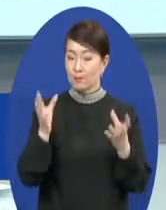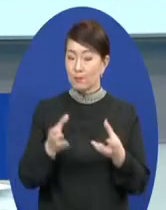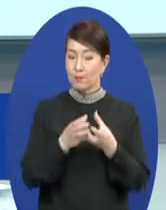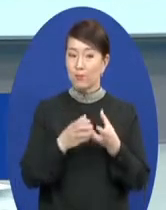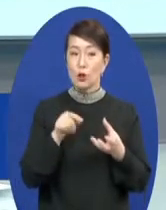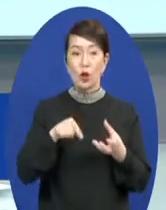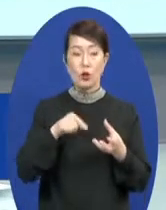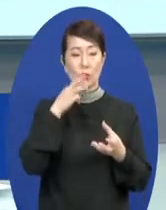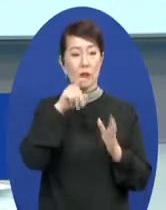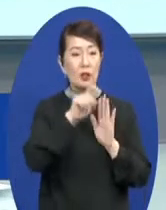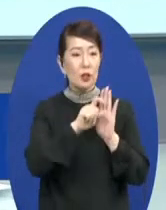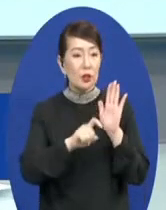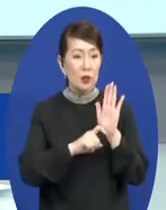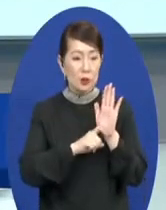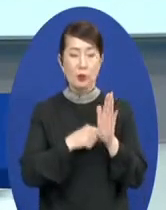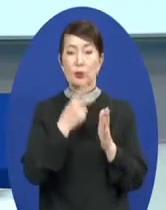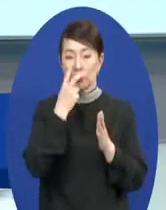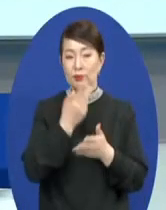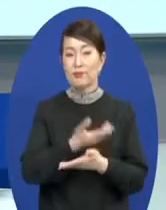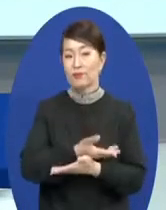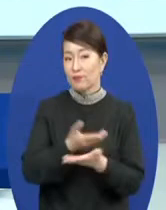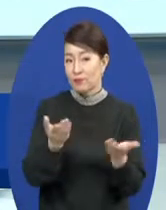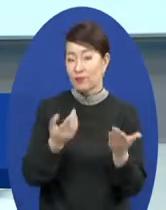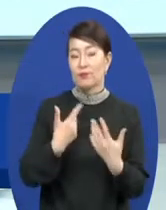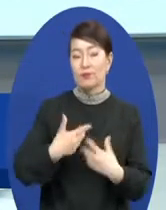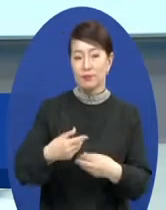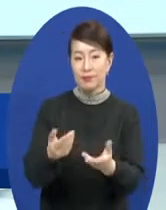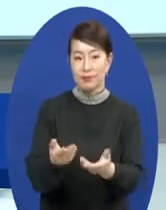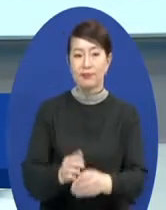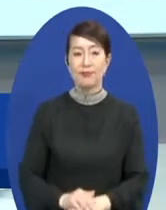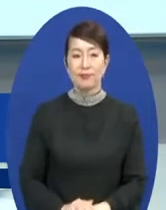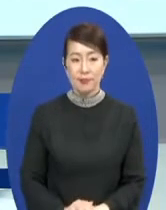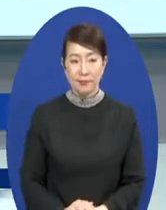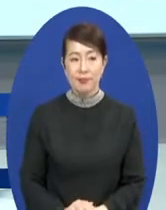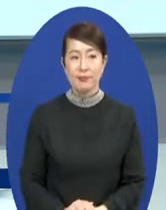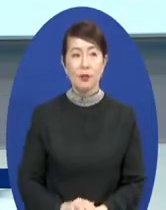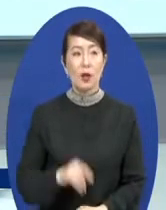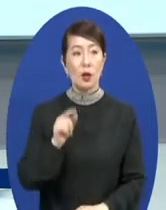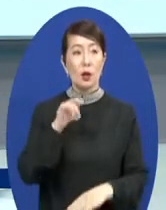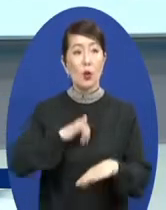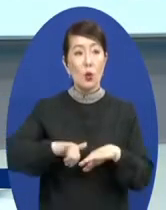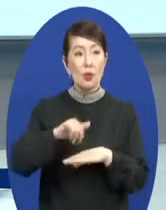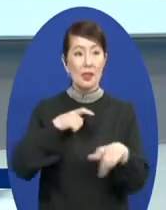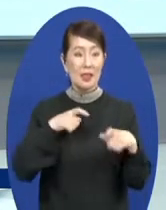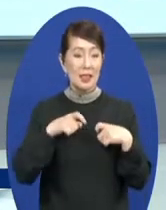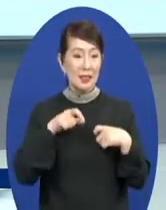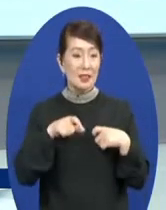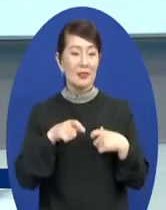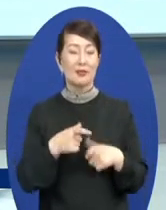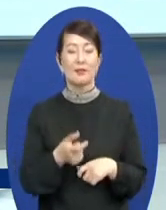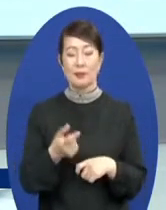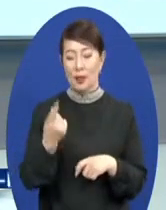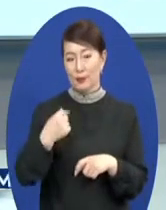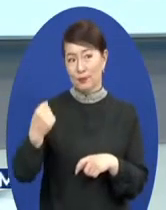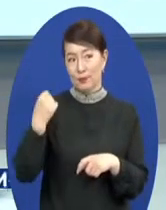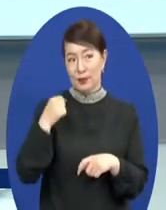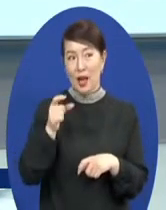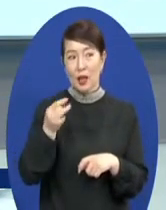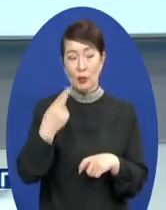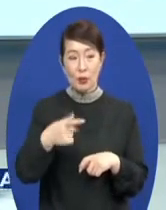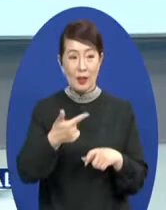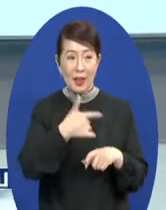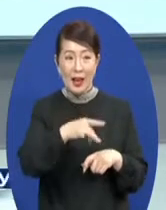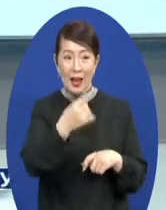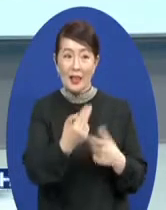Эдгээр бол бусад мэдээний дээр өнөөдрийн цагийн мэдээллийн хөтөлбөрөөс үзэгч та хүн хүлээ авч үзээрэй. За, улсын эдийн засгийн судас экспортын голлох